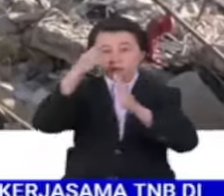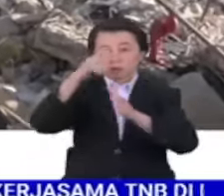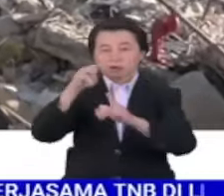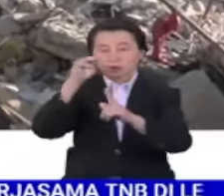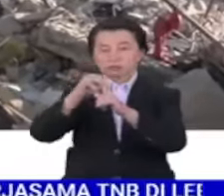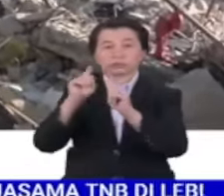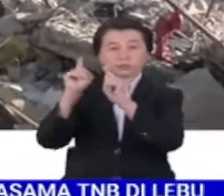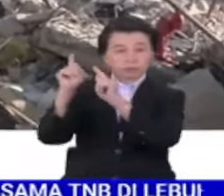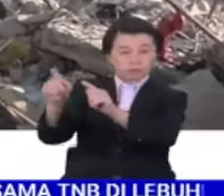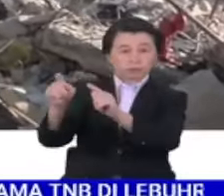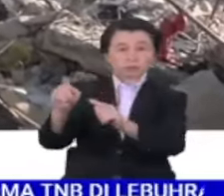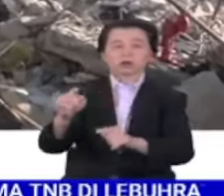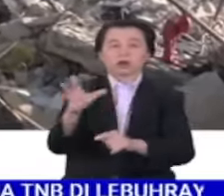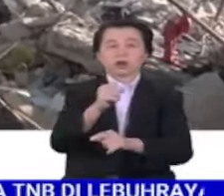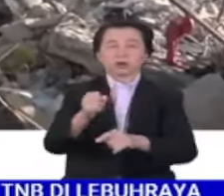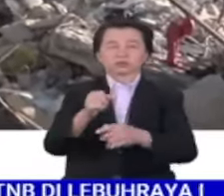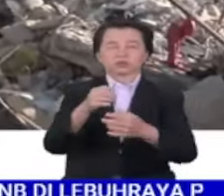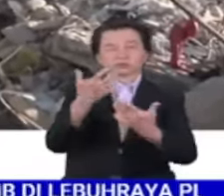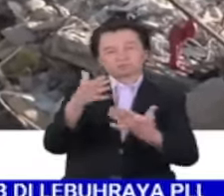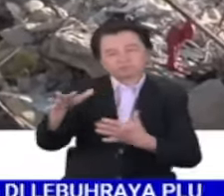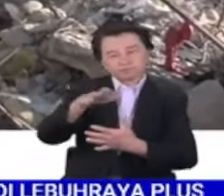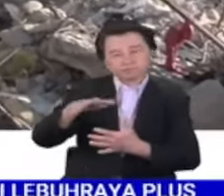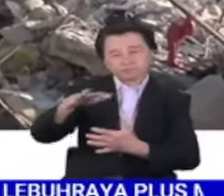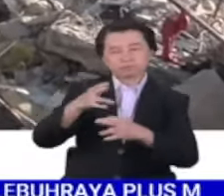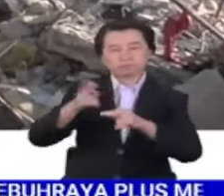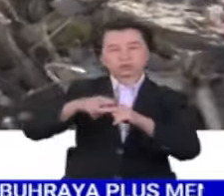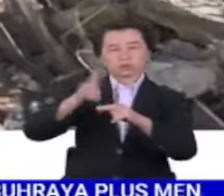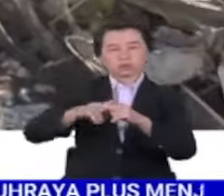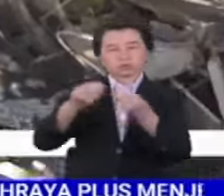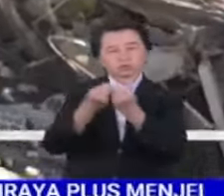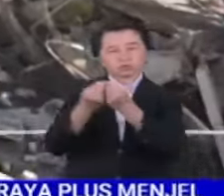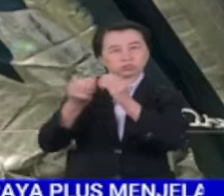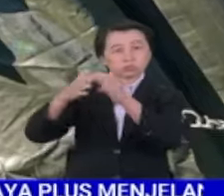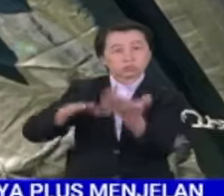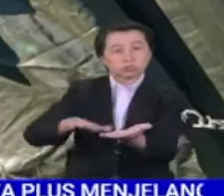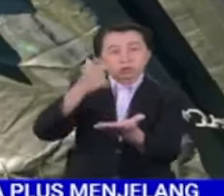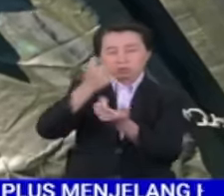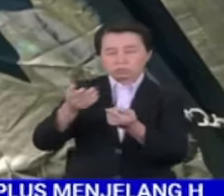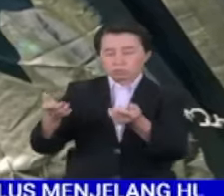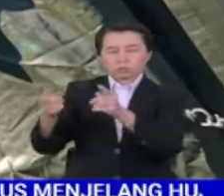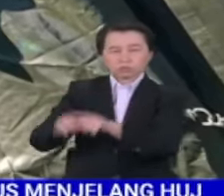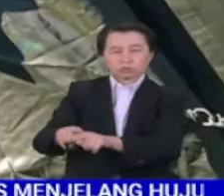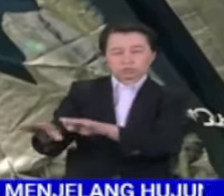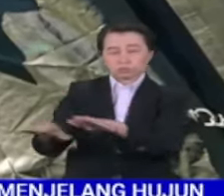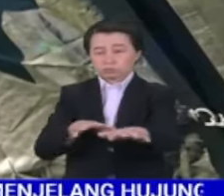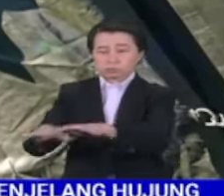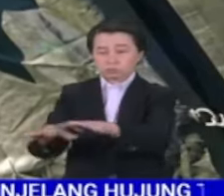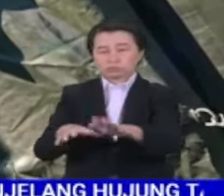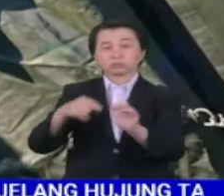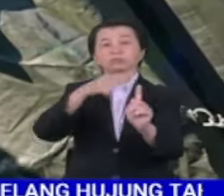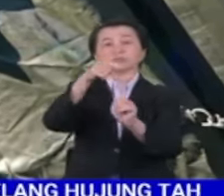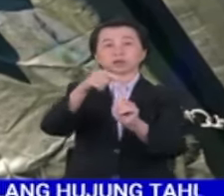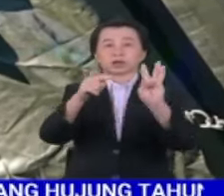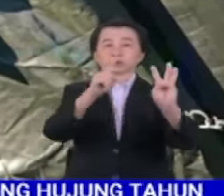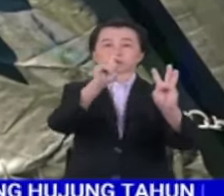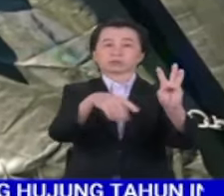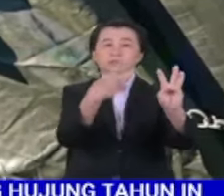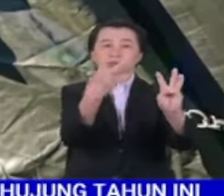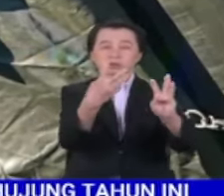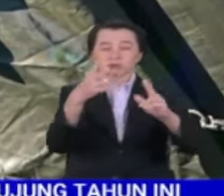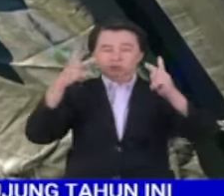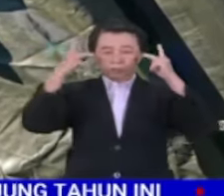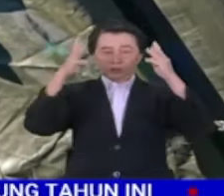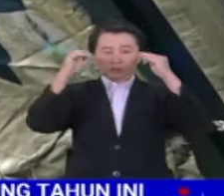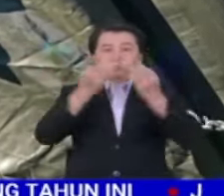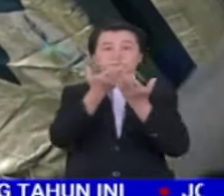misi Di sana ia mengambil kira jangkaan peningkatan jumlah korban susulan Kejadian gempa bumi 6 Februari lalu